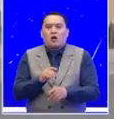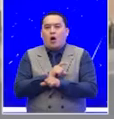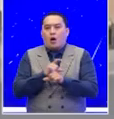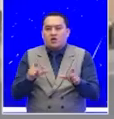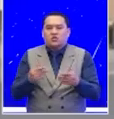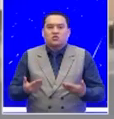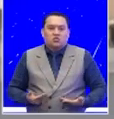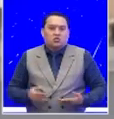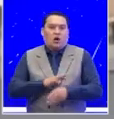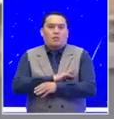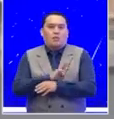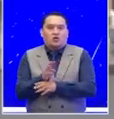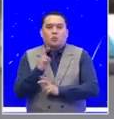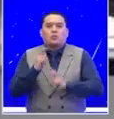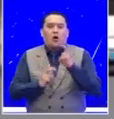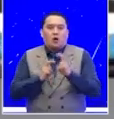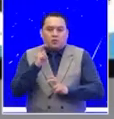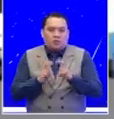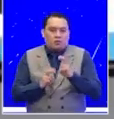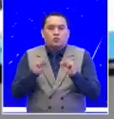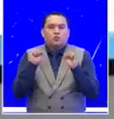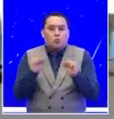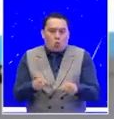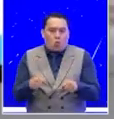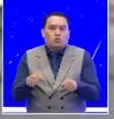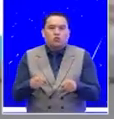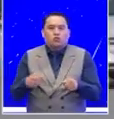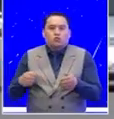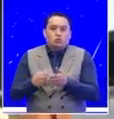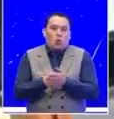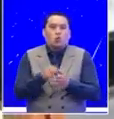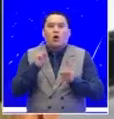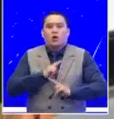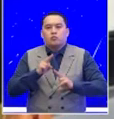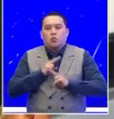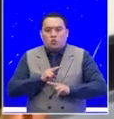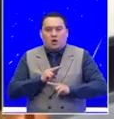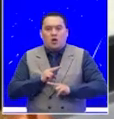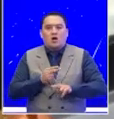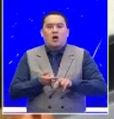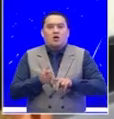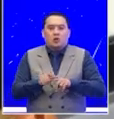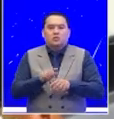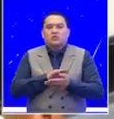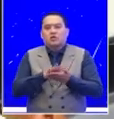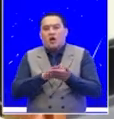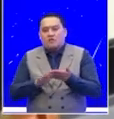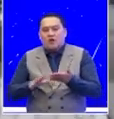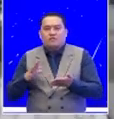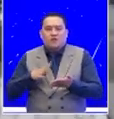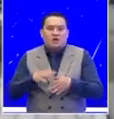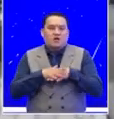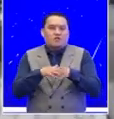объектов жизнеобеспечения и промышленных предприятий сможет добираться на работу на развозках. Для этого по заявкам заводов